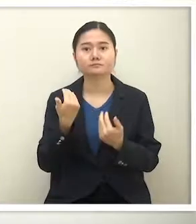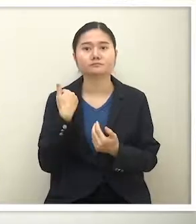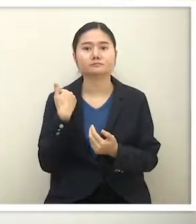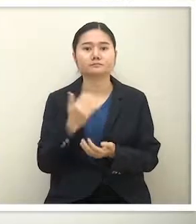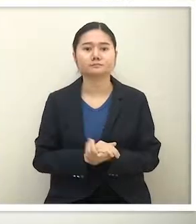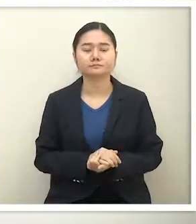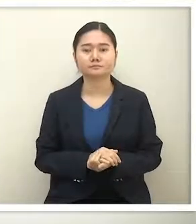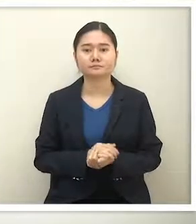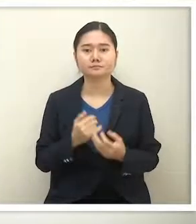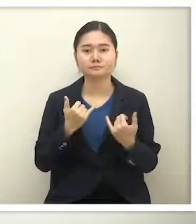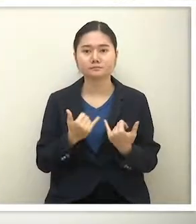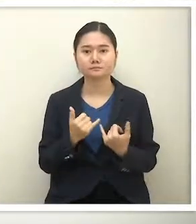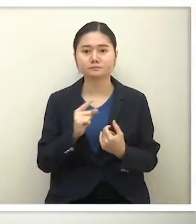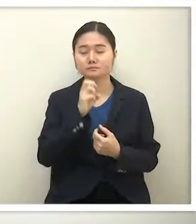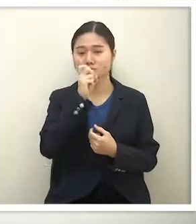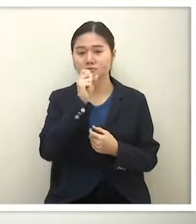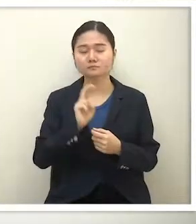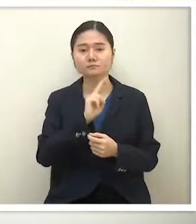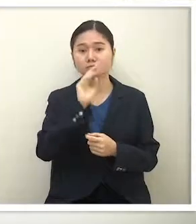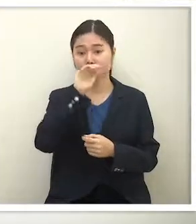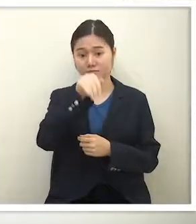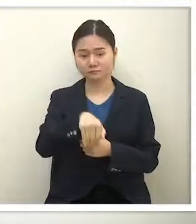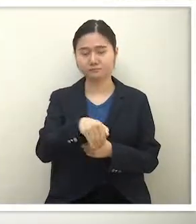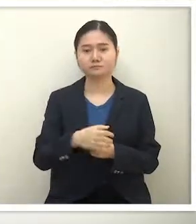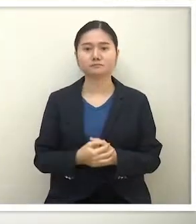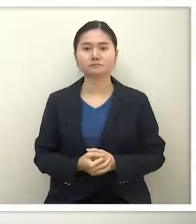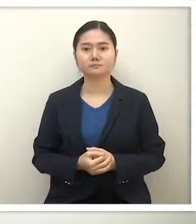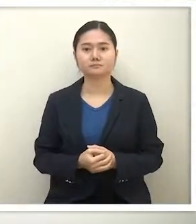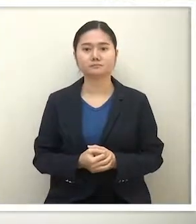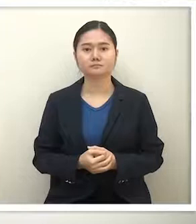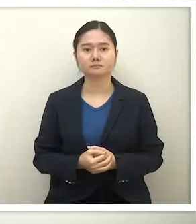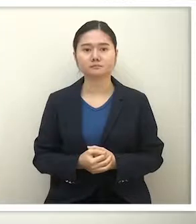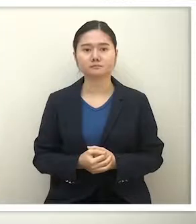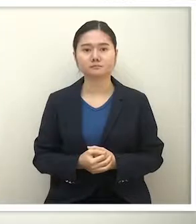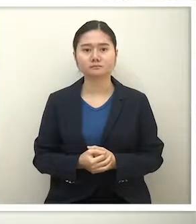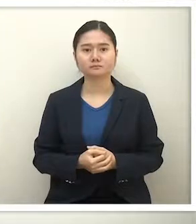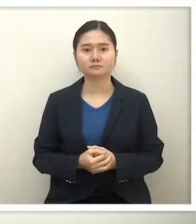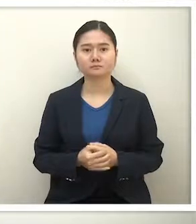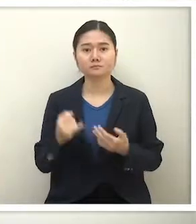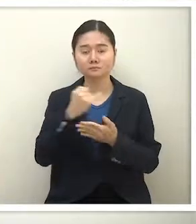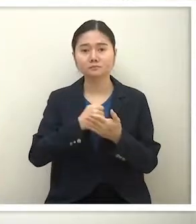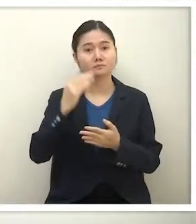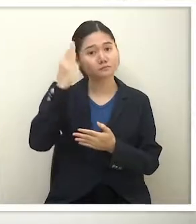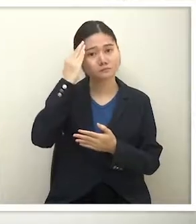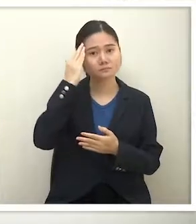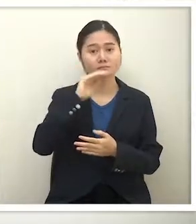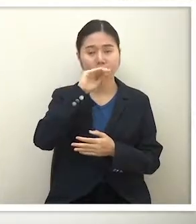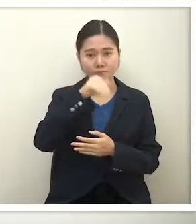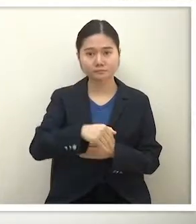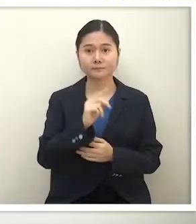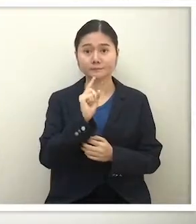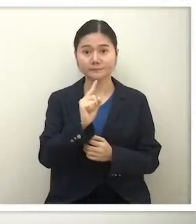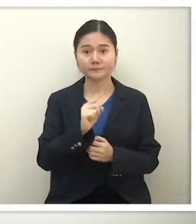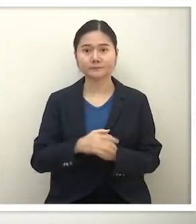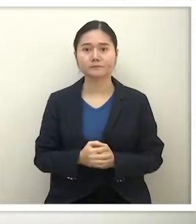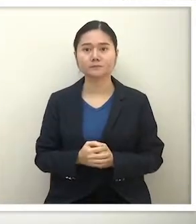พราะนั้นงานนี้ก็เลยลองใช้กับงวงช้างดูนะครับเราสามารถวาดเฉพาะหัวช้างอย่างเดียวแล้ว